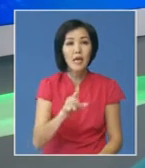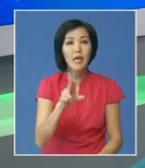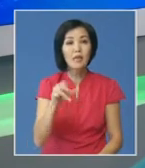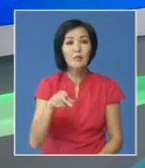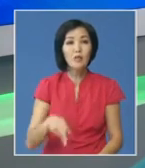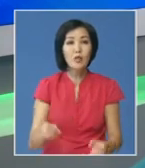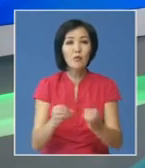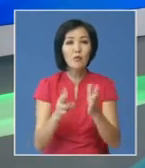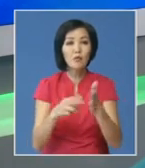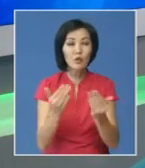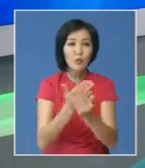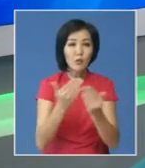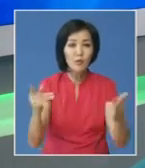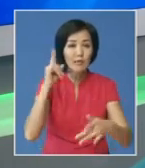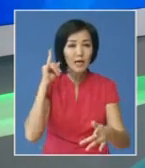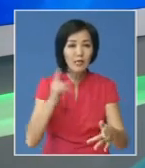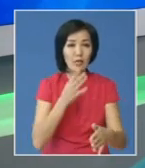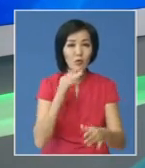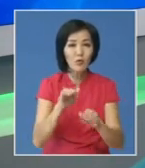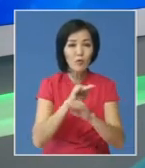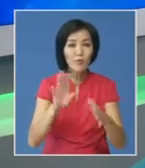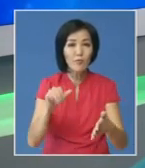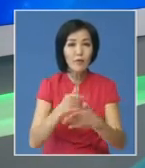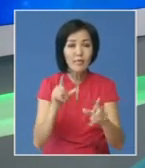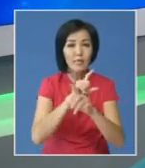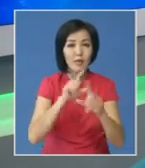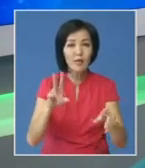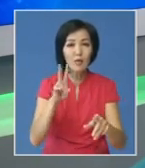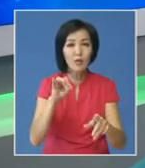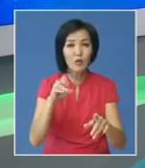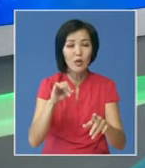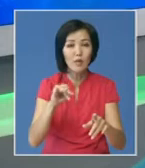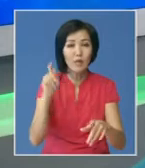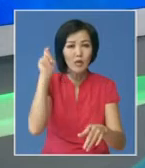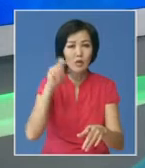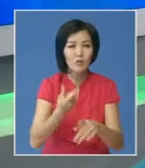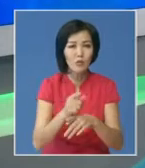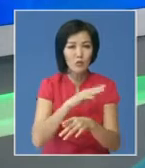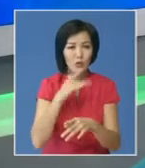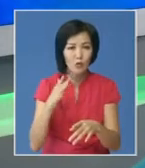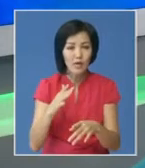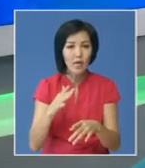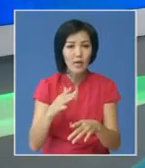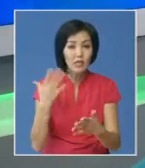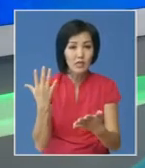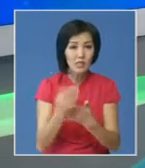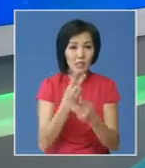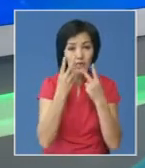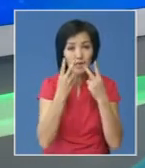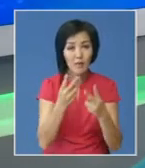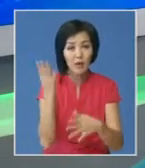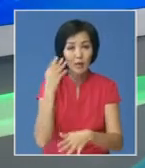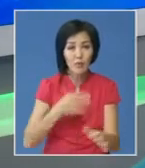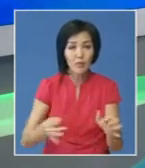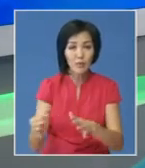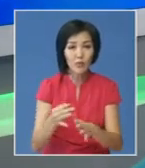Экспо 2017 көрмесі аясында Қазақстанның ұлттық павильоны басты ғимарат Нұр әлемге келушілер саны күн санап артып келеді. Еліміздің